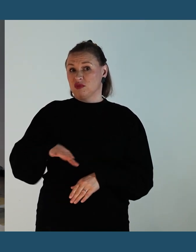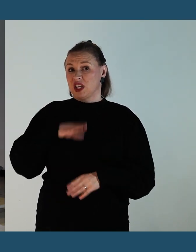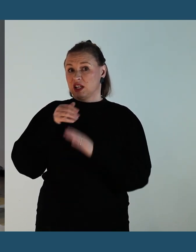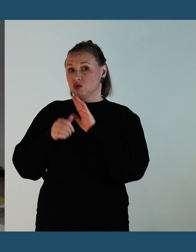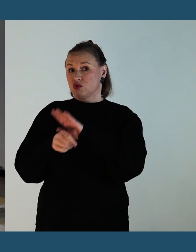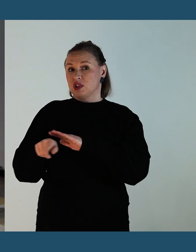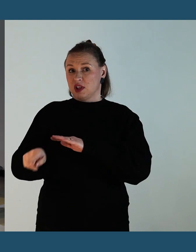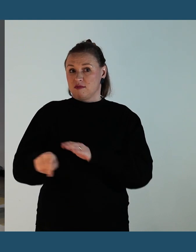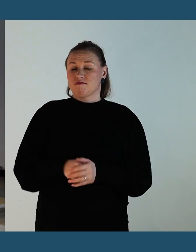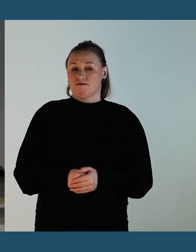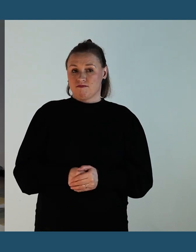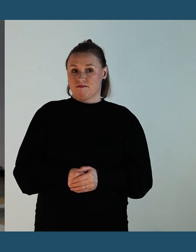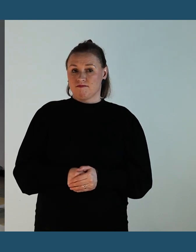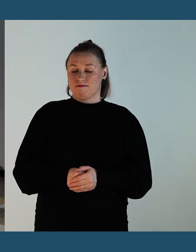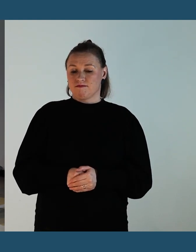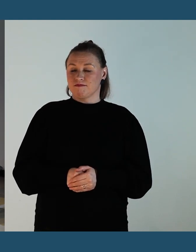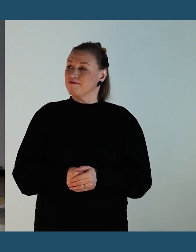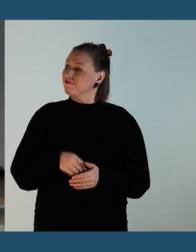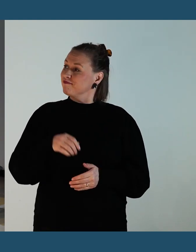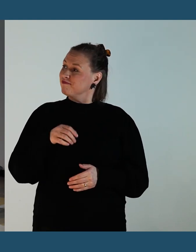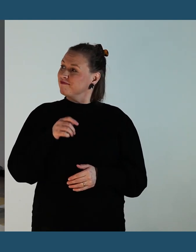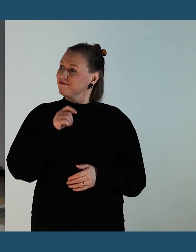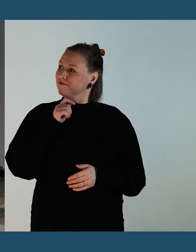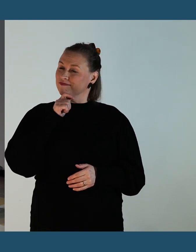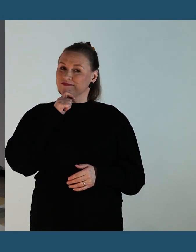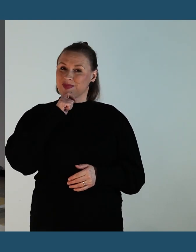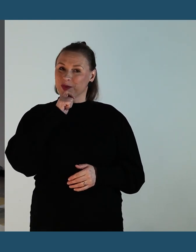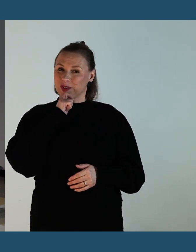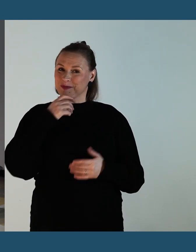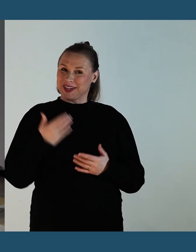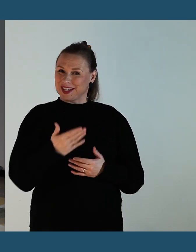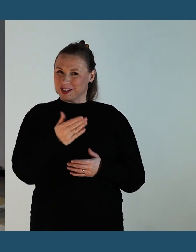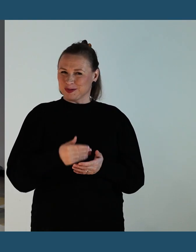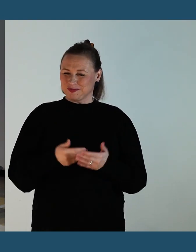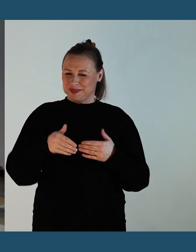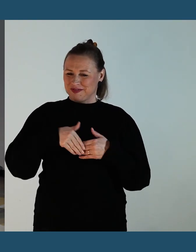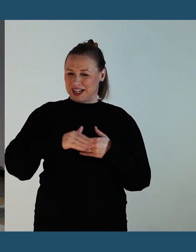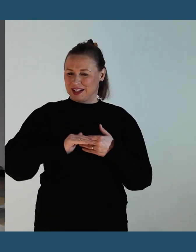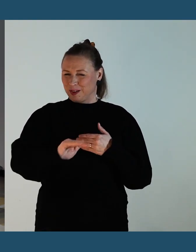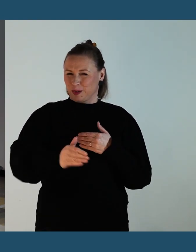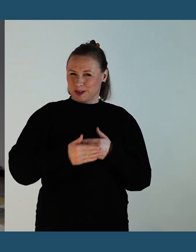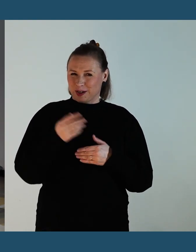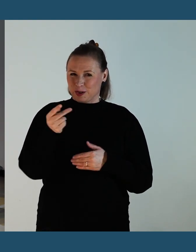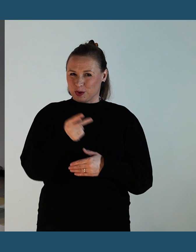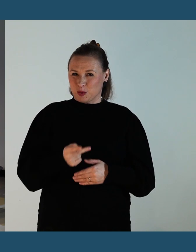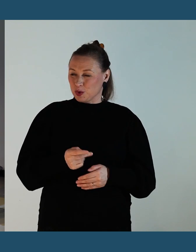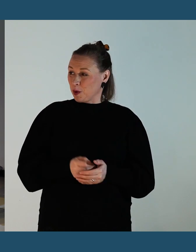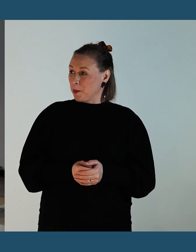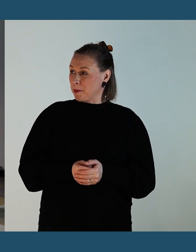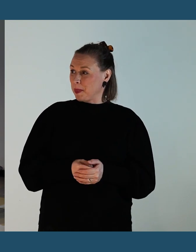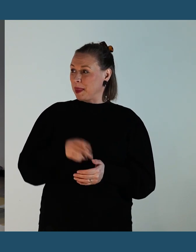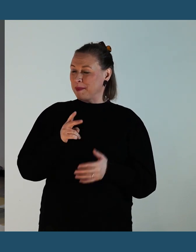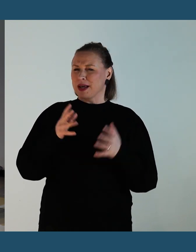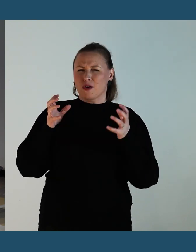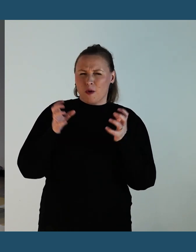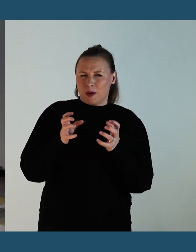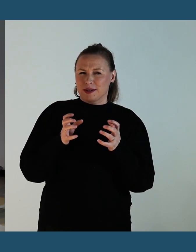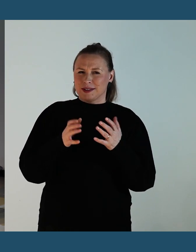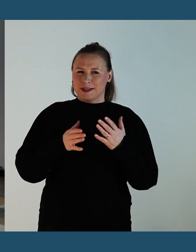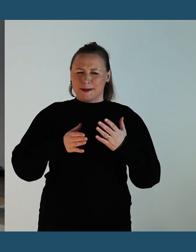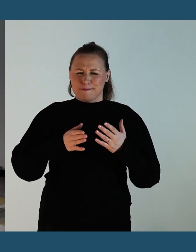Kiitos. Sitten seuraava. Mä vielä toistan kysymyksen, eli kaivataan myös erityisesti niitä